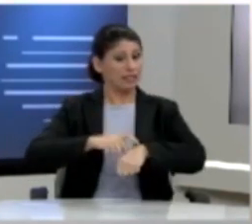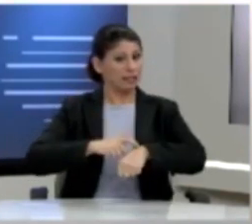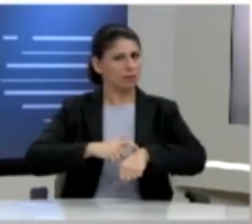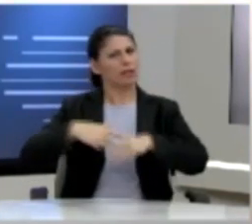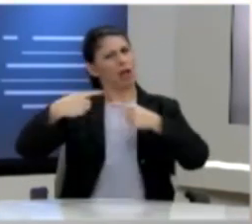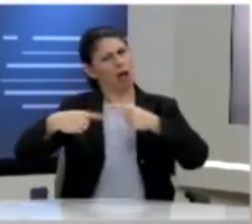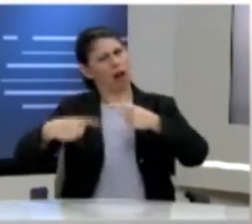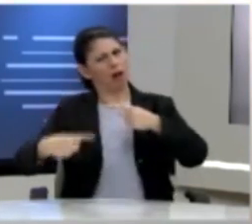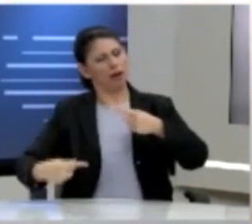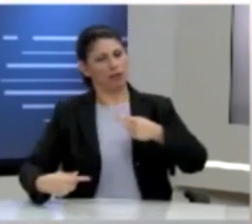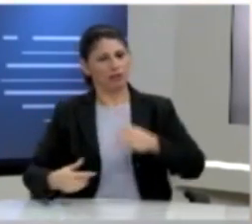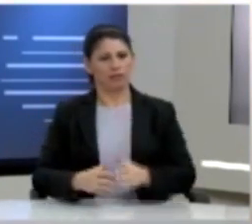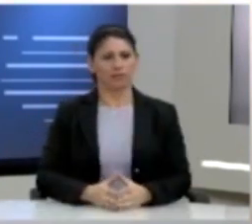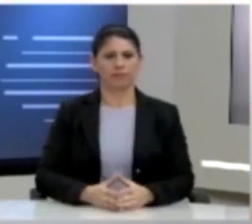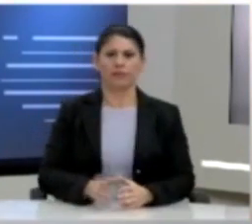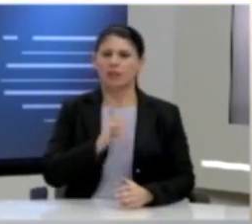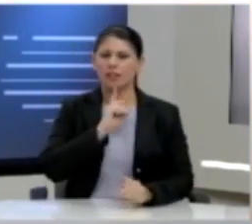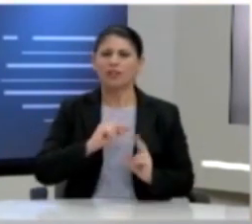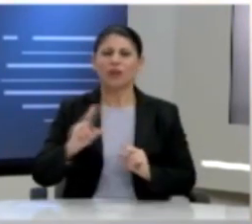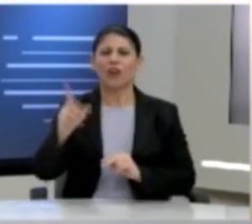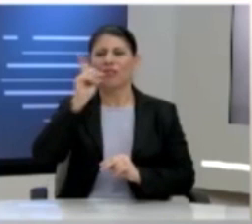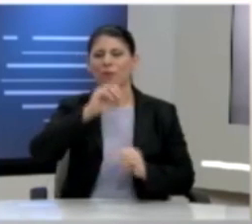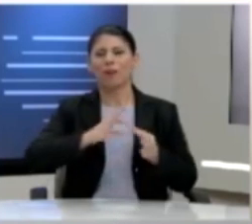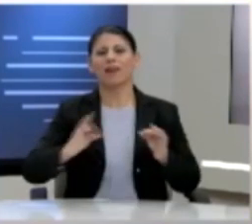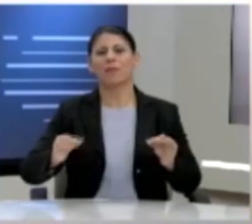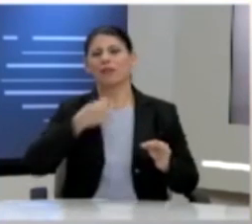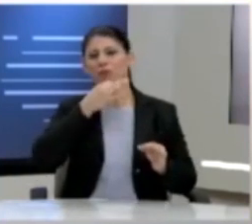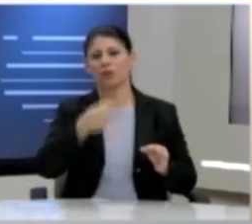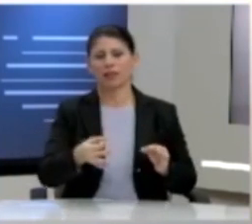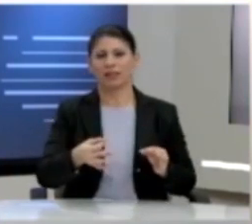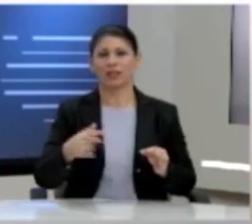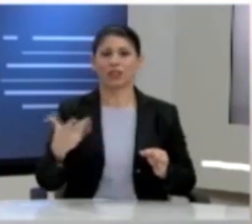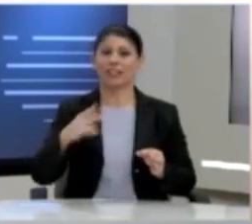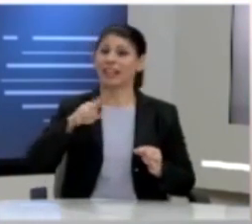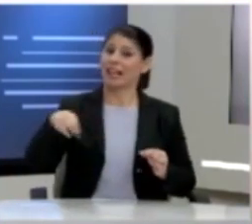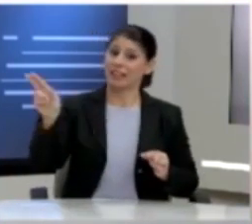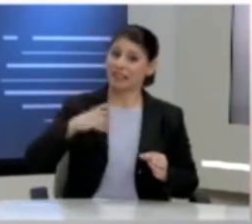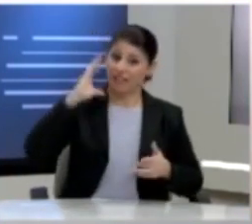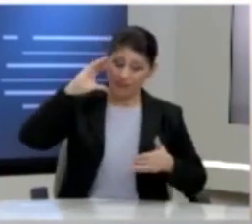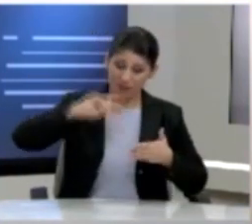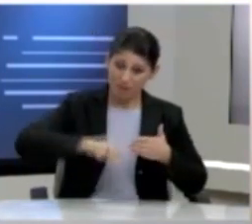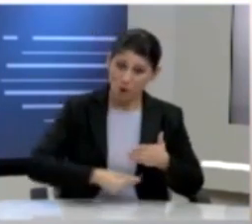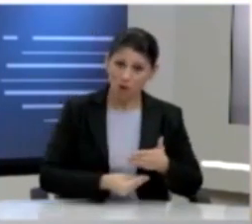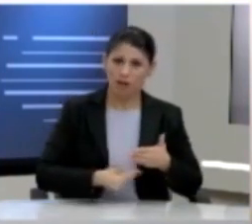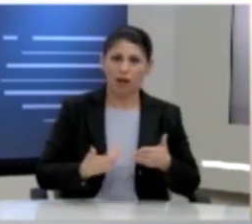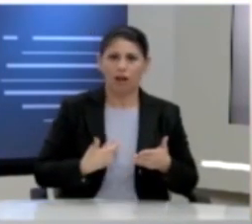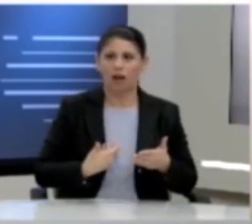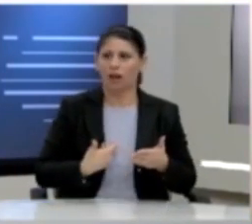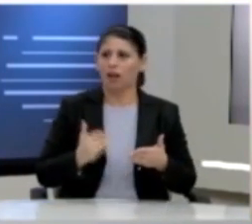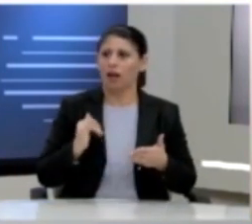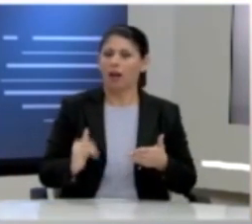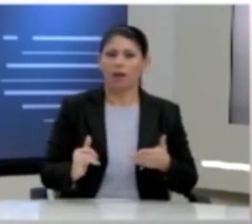άλλα. Είναι το ίδιο παραμύθι που λέτε ότι καταργήθηκαν τα μνημόνια ενώ